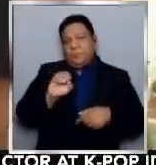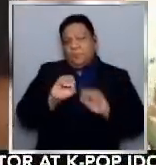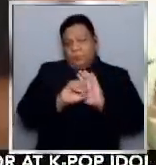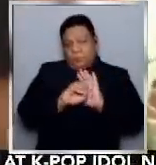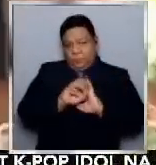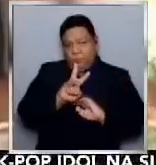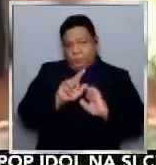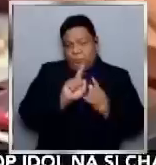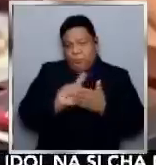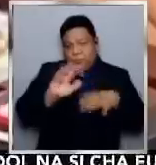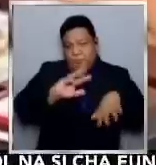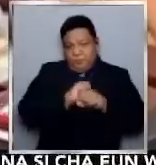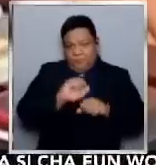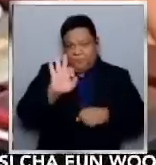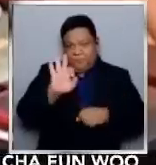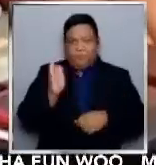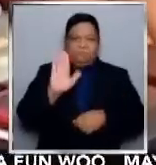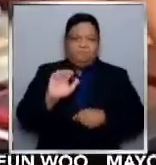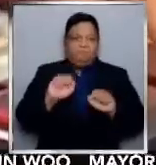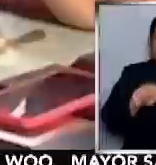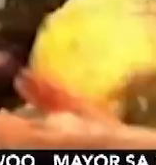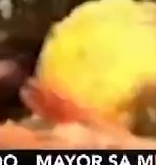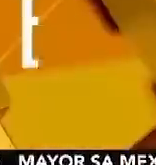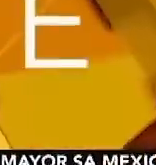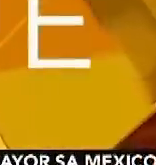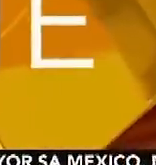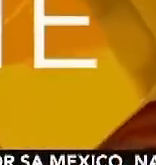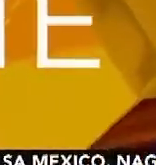inyong pasyal adventure.